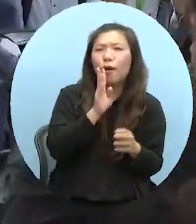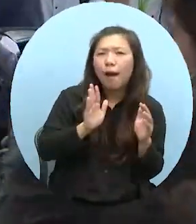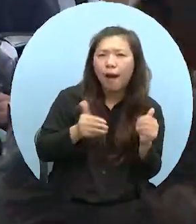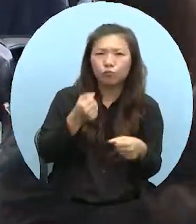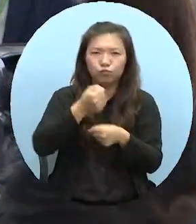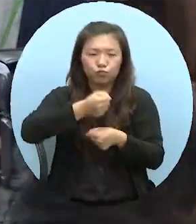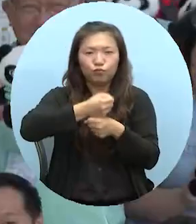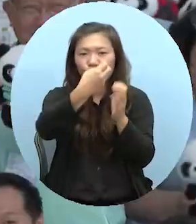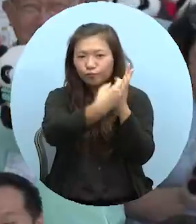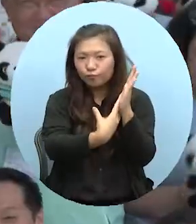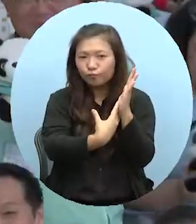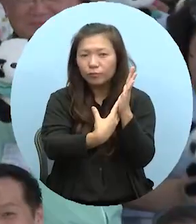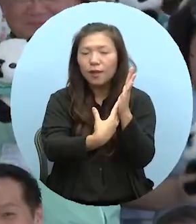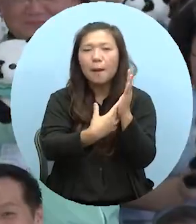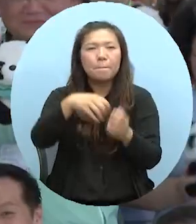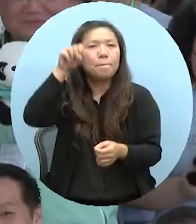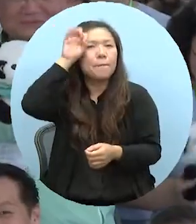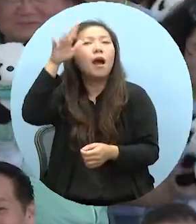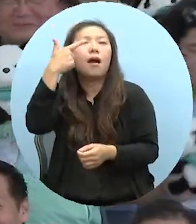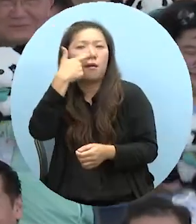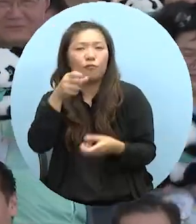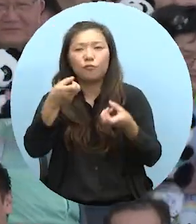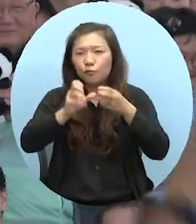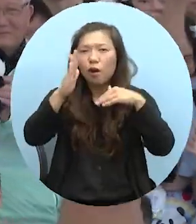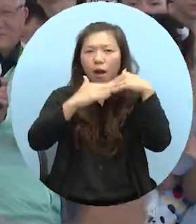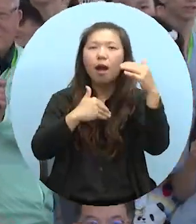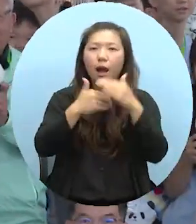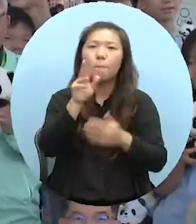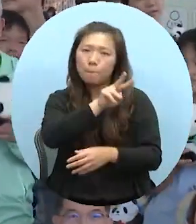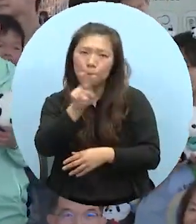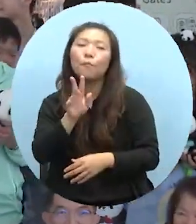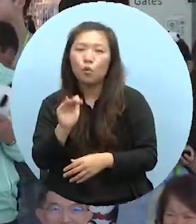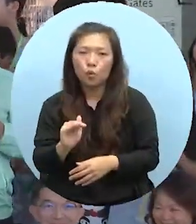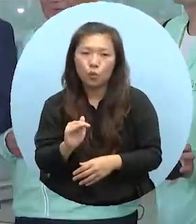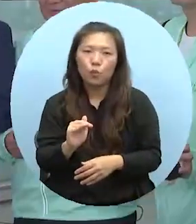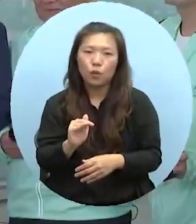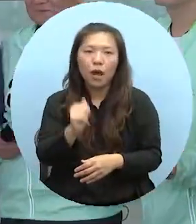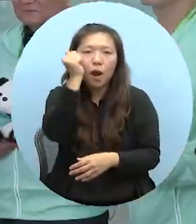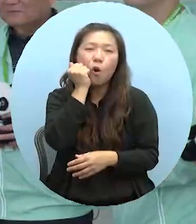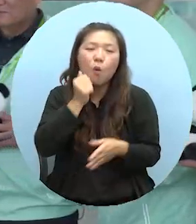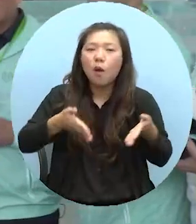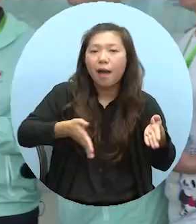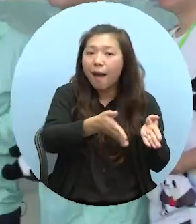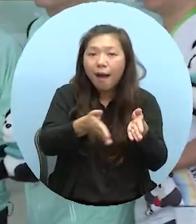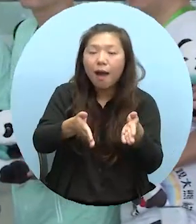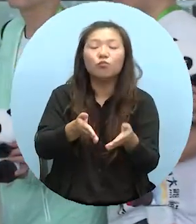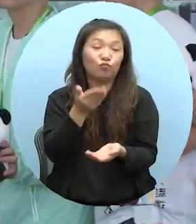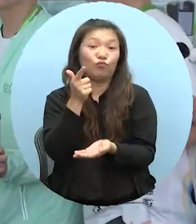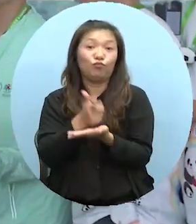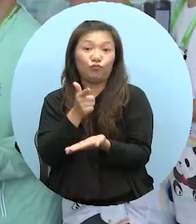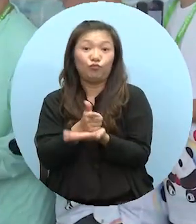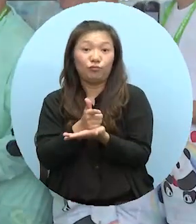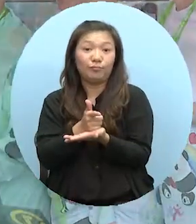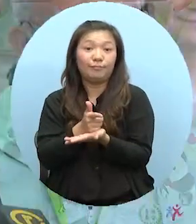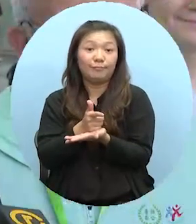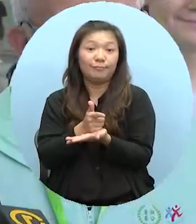程啦。亦都會睇到咧一啲嘅創新嘅科技啦，一啲古嘅街啦，同埋最重要咧，亦都會去到